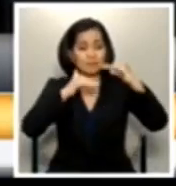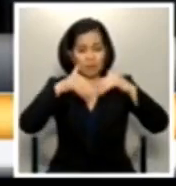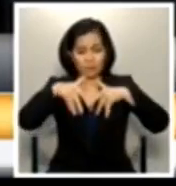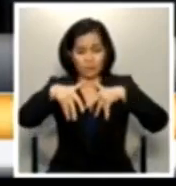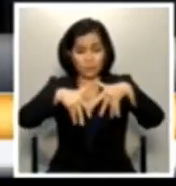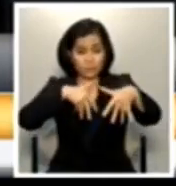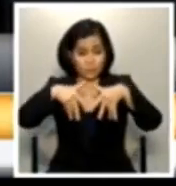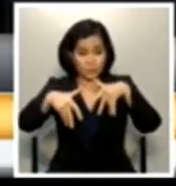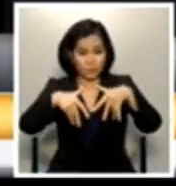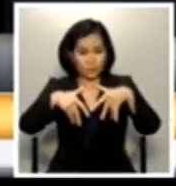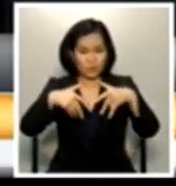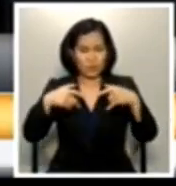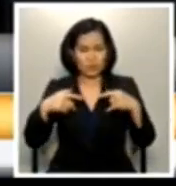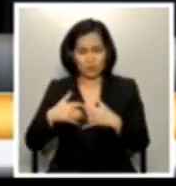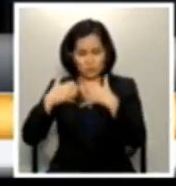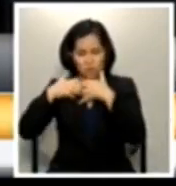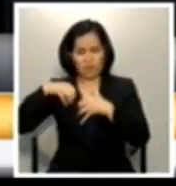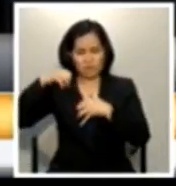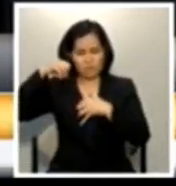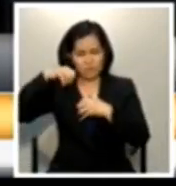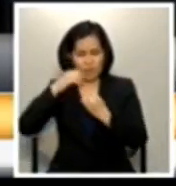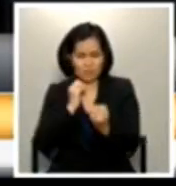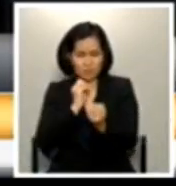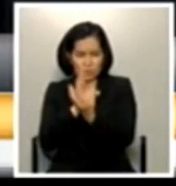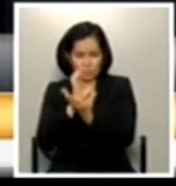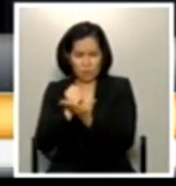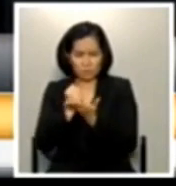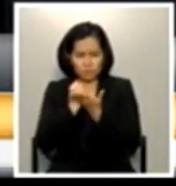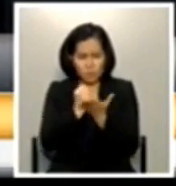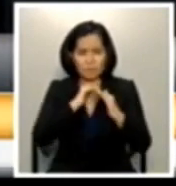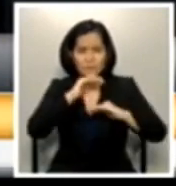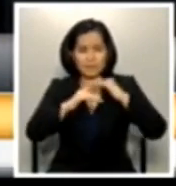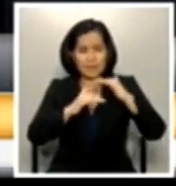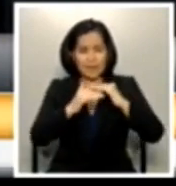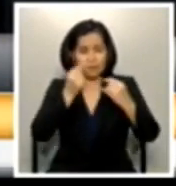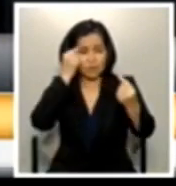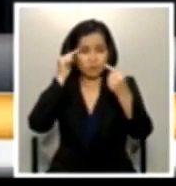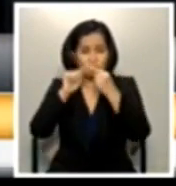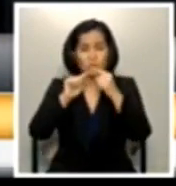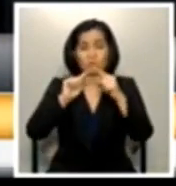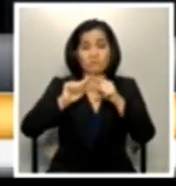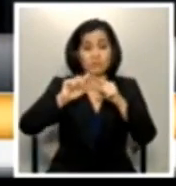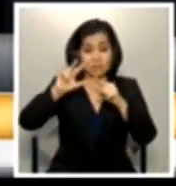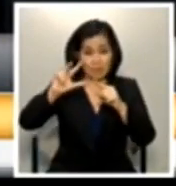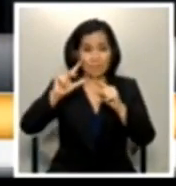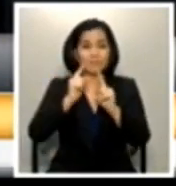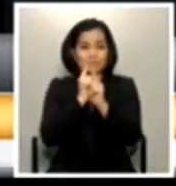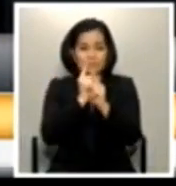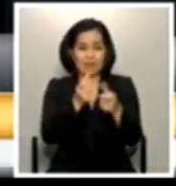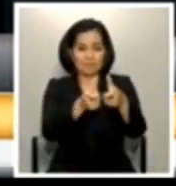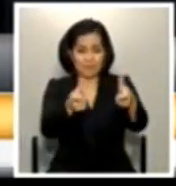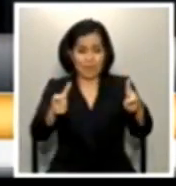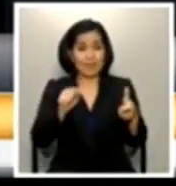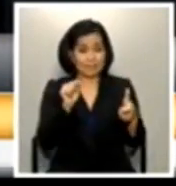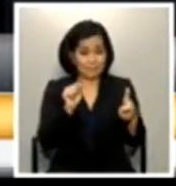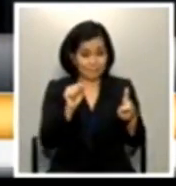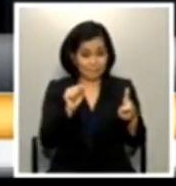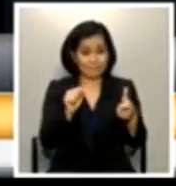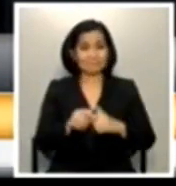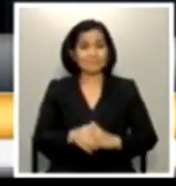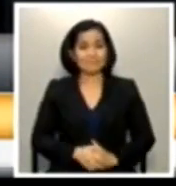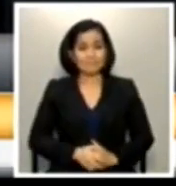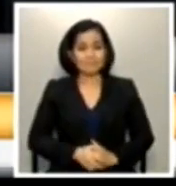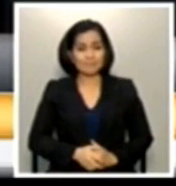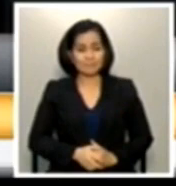ทบจากการดำเนินการของโรงไฟฟ้านั้นนะครับเป็นวัตถุประสงค์ข้อที่3นะครับที่ผมได้อ่านในรายงานฉบับนี้ครับ